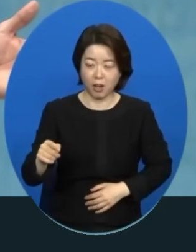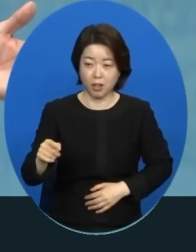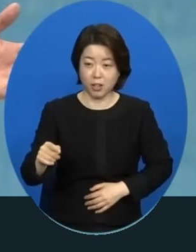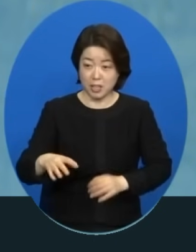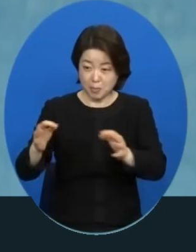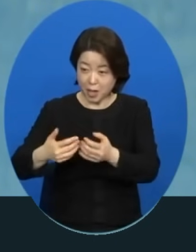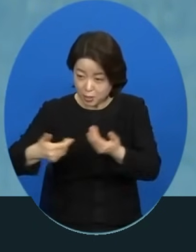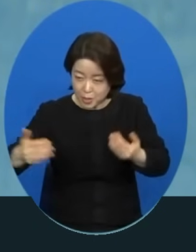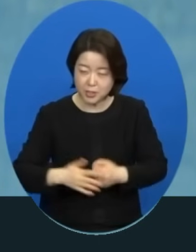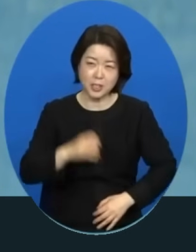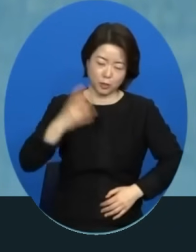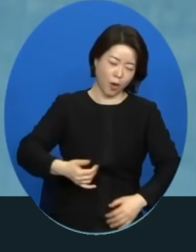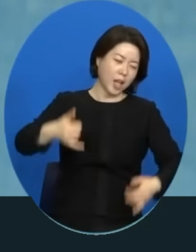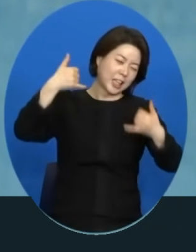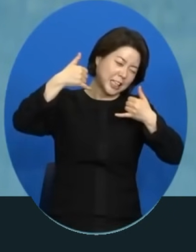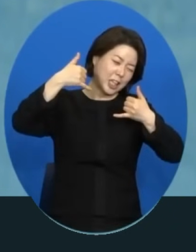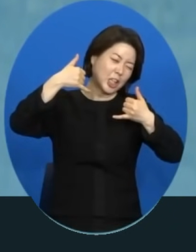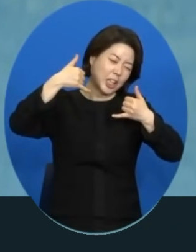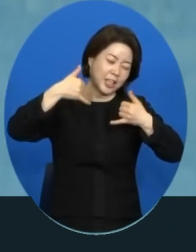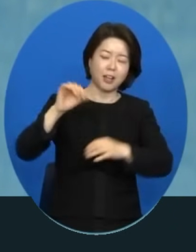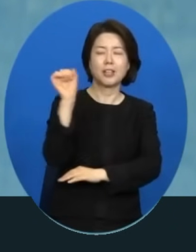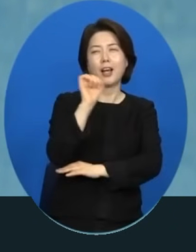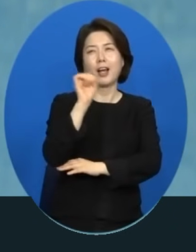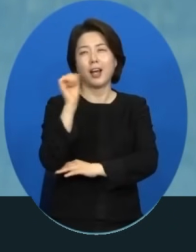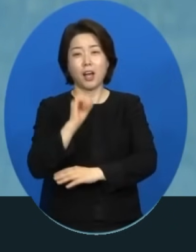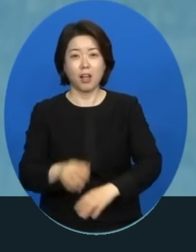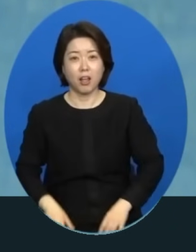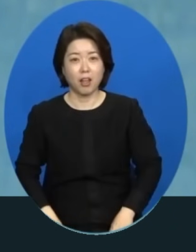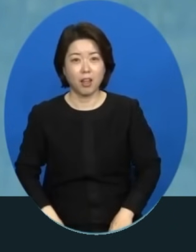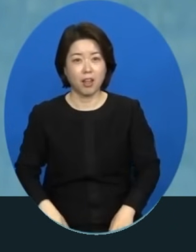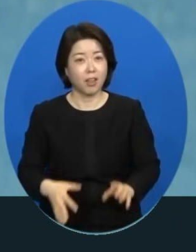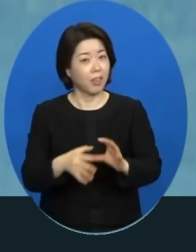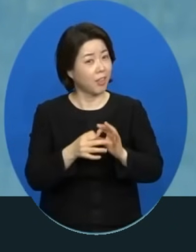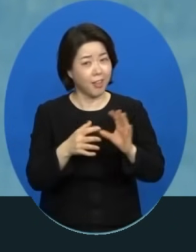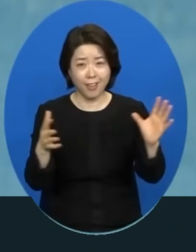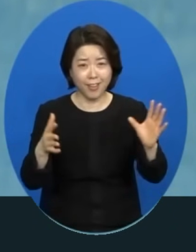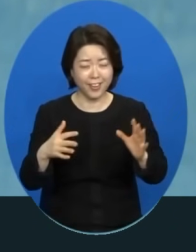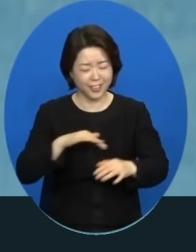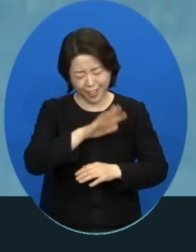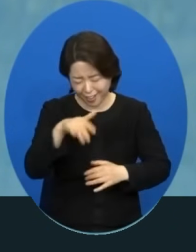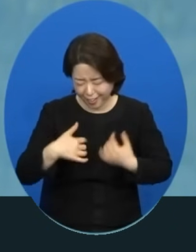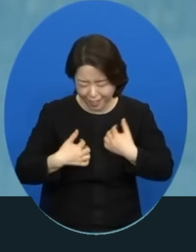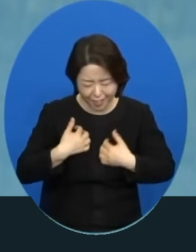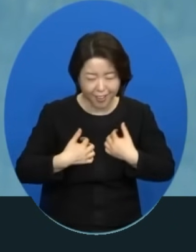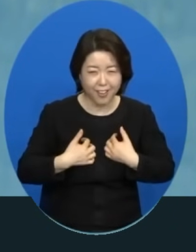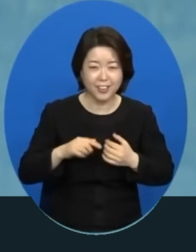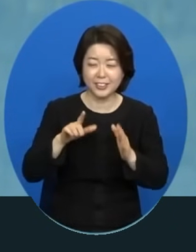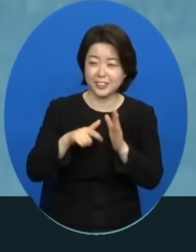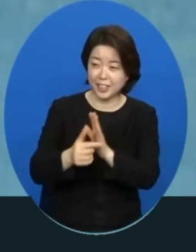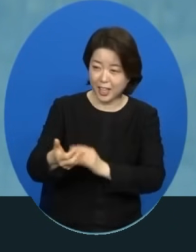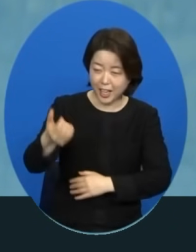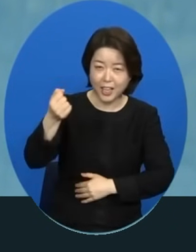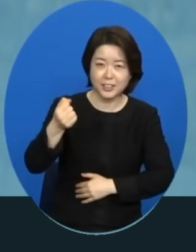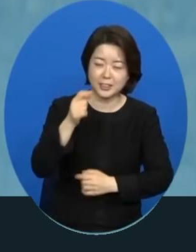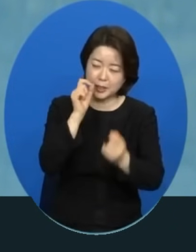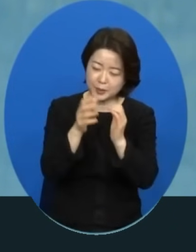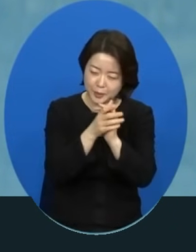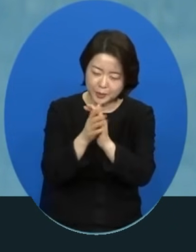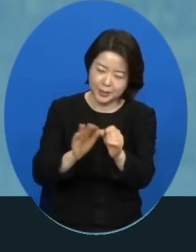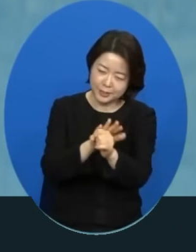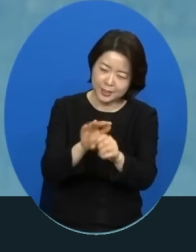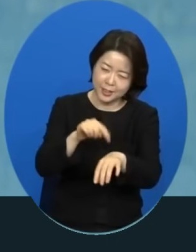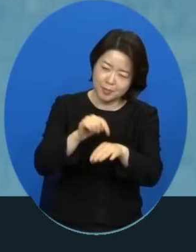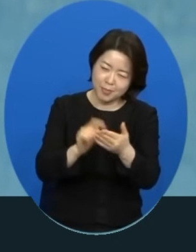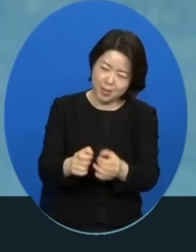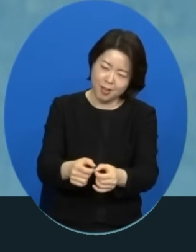헤어졌는데 이런 마음 시간을 같이 계속 보내니까 친해지고. 더 애틋한 마음이